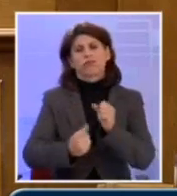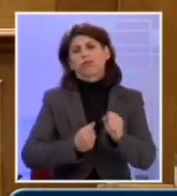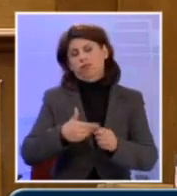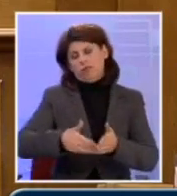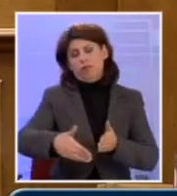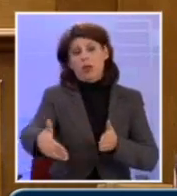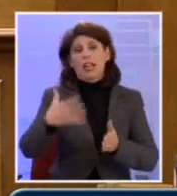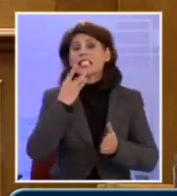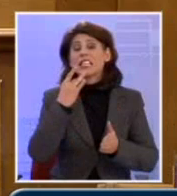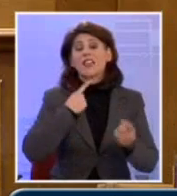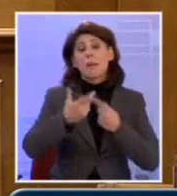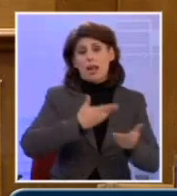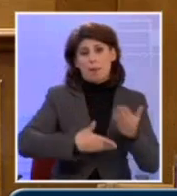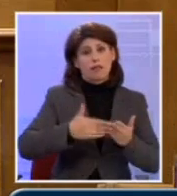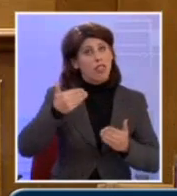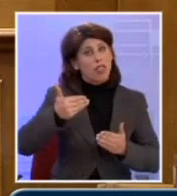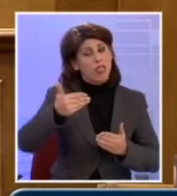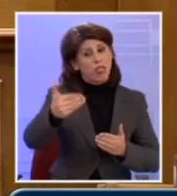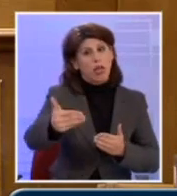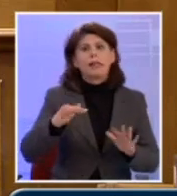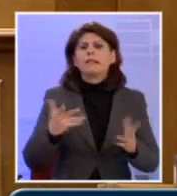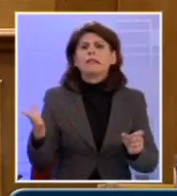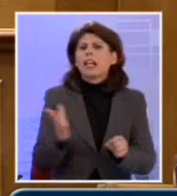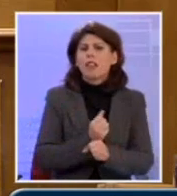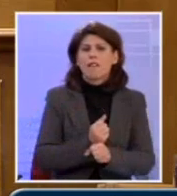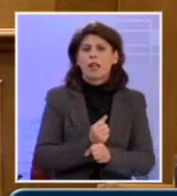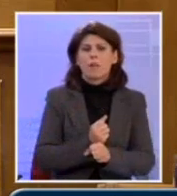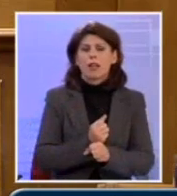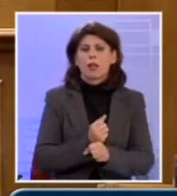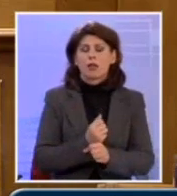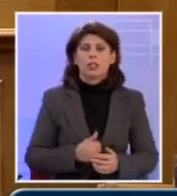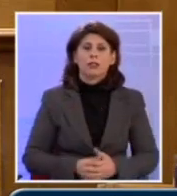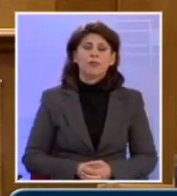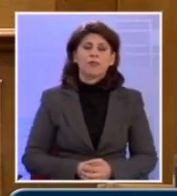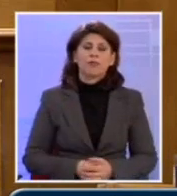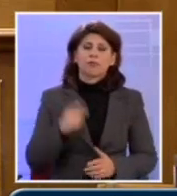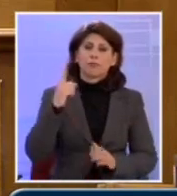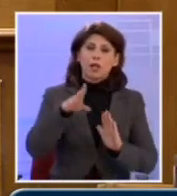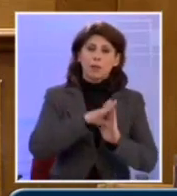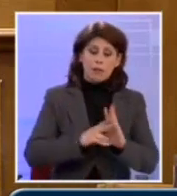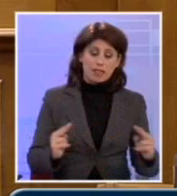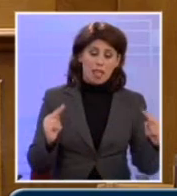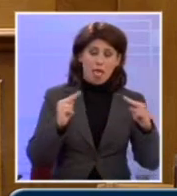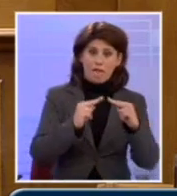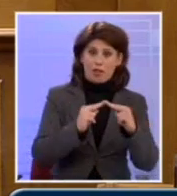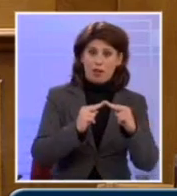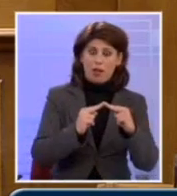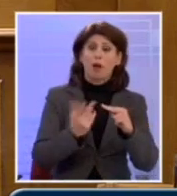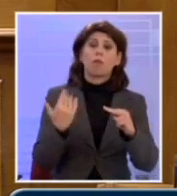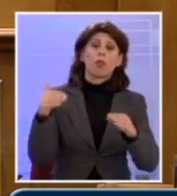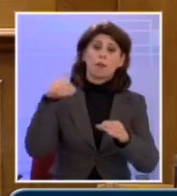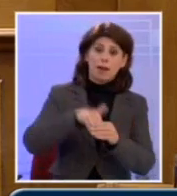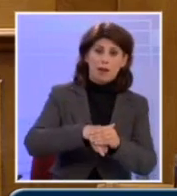ξέρουμε ότι θα είναι σκληρή. Τι πετύχαμε όμως εκεί? Ένα πρόγραμμα γέφυρα που δεν